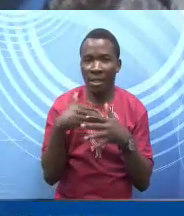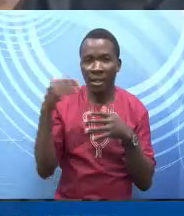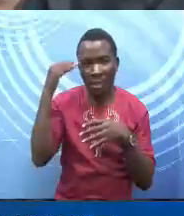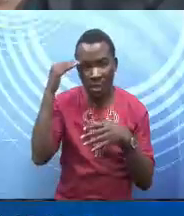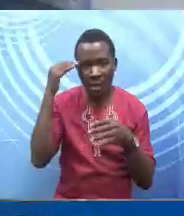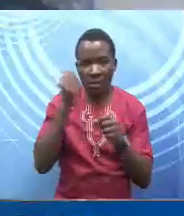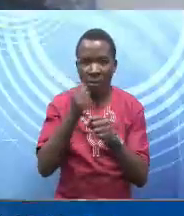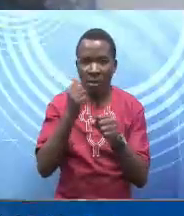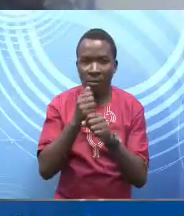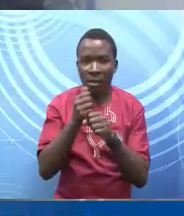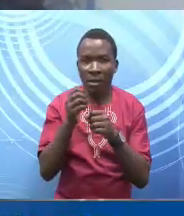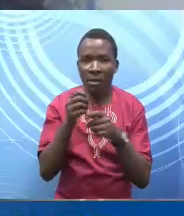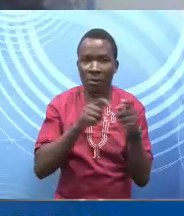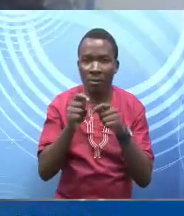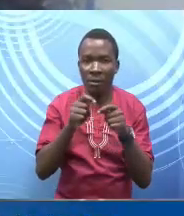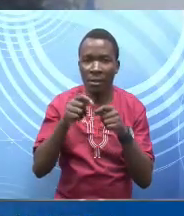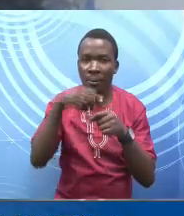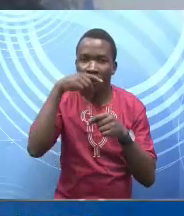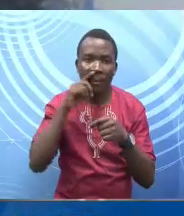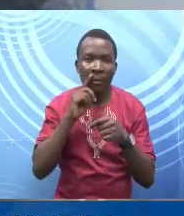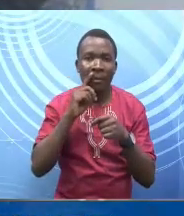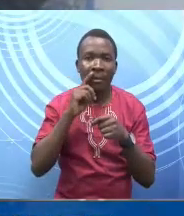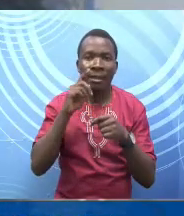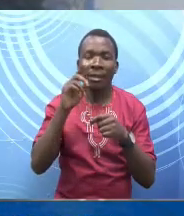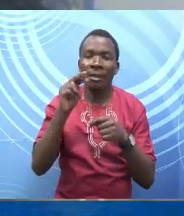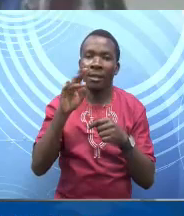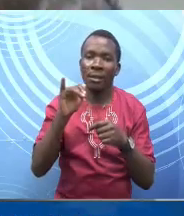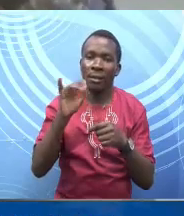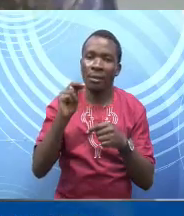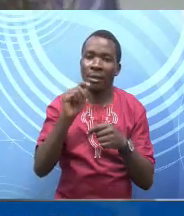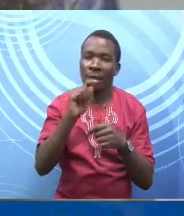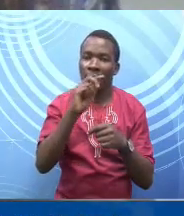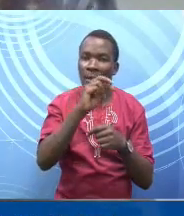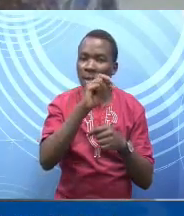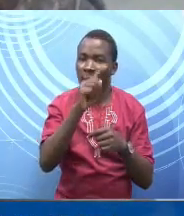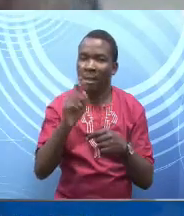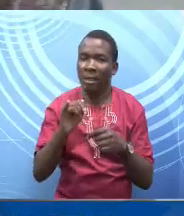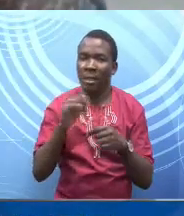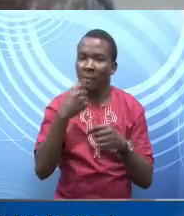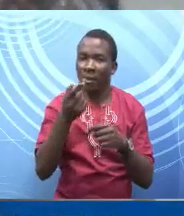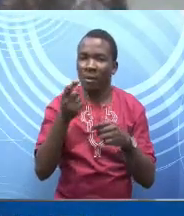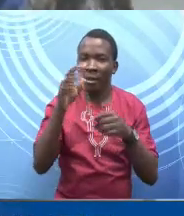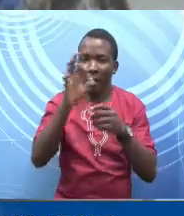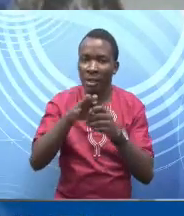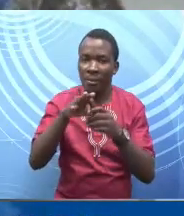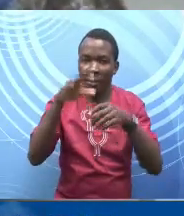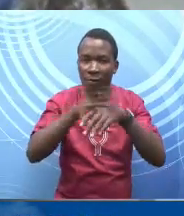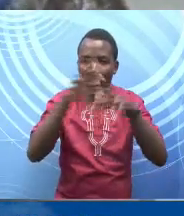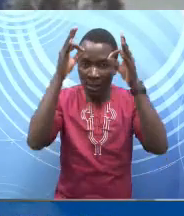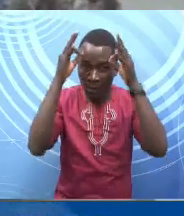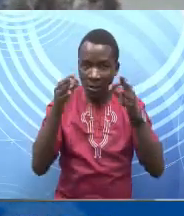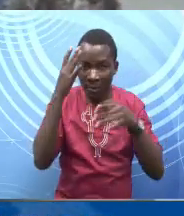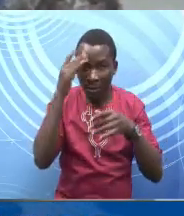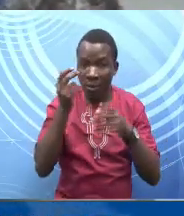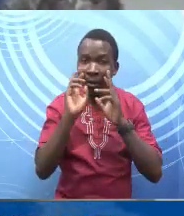bwa Museveni. Mu kiganiro kuri telefone, Stella Nyanzi ngo akaba yavuze ko yahisemo gufata uyu mwanzuro kuko yabonaga ibikorwa